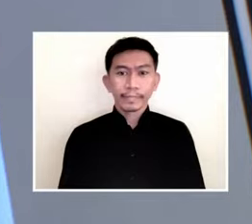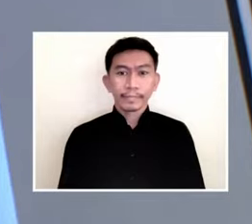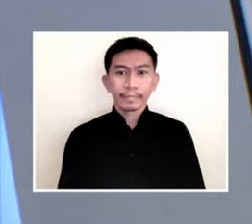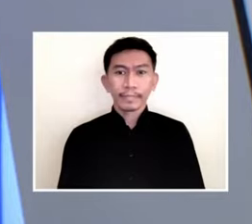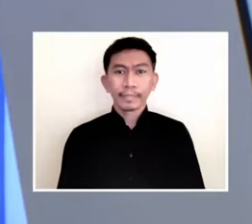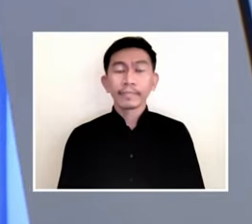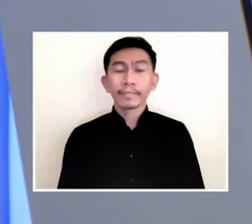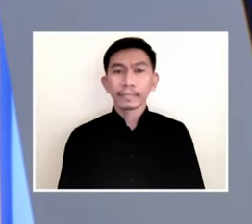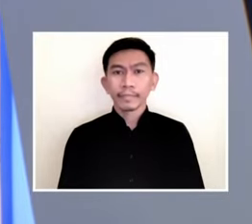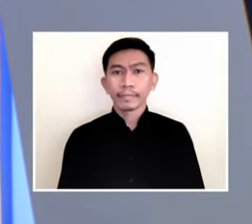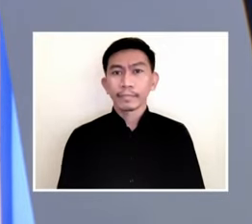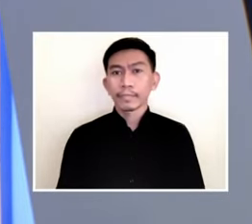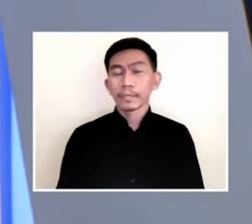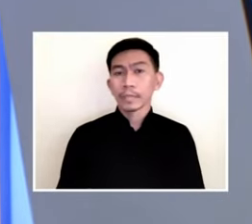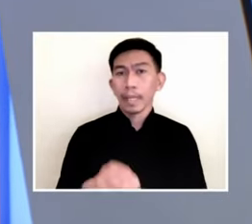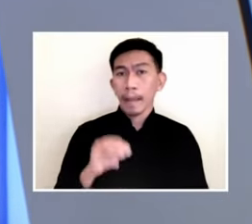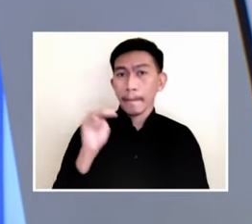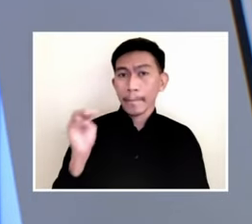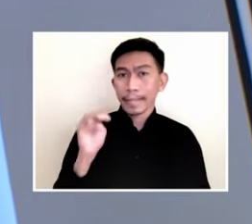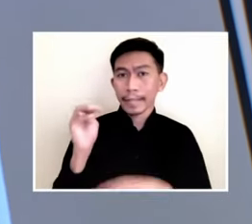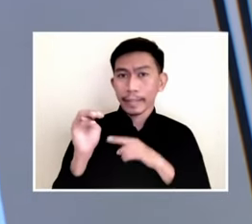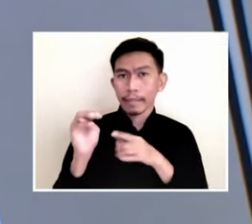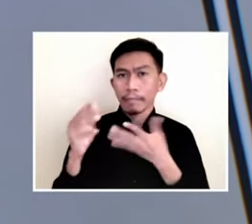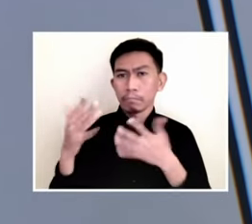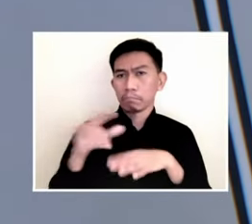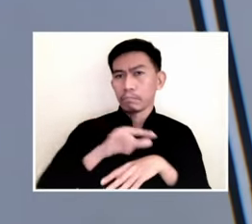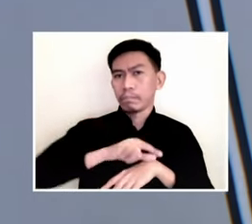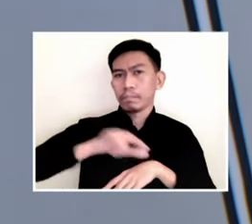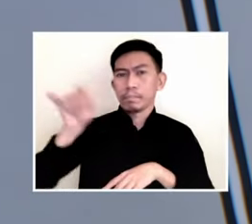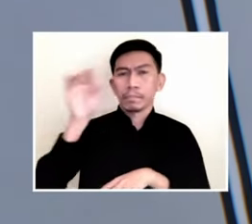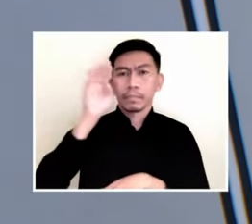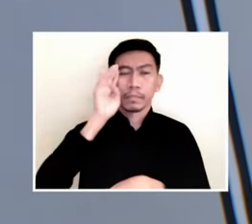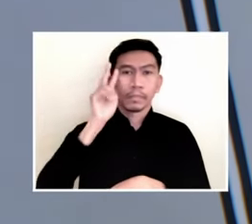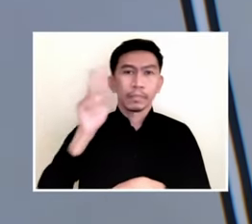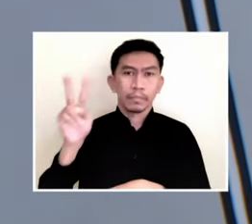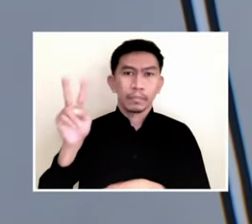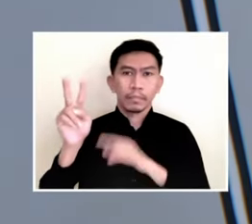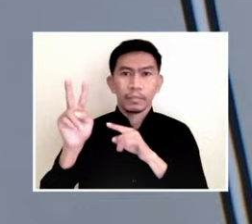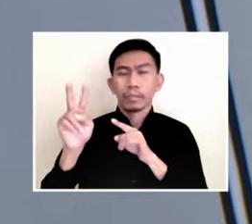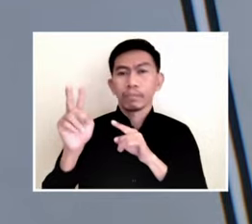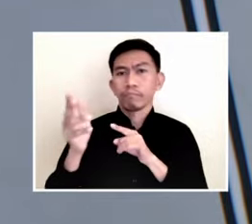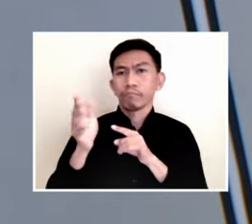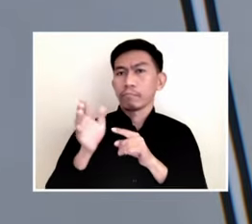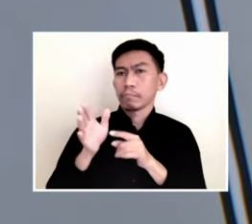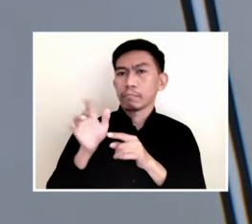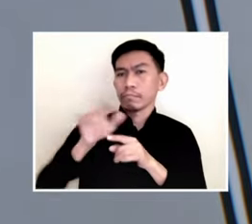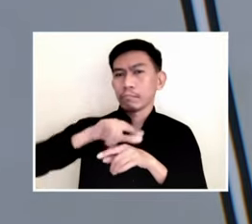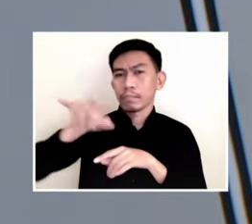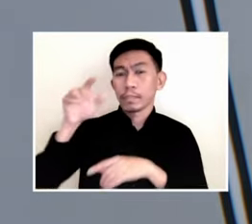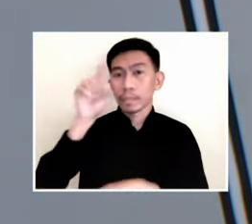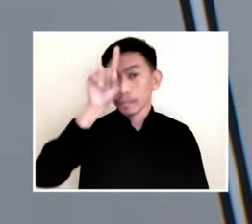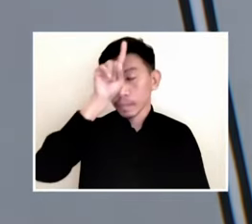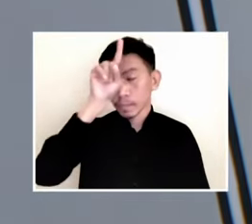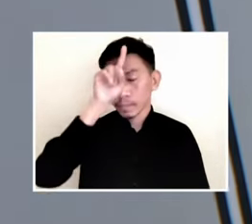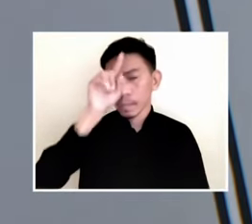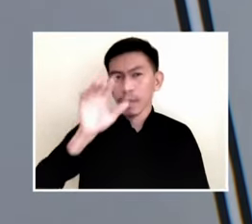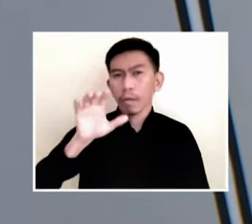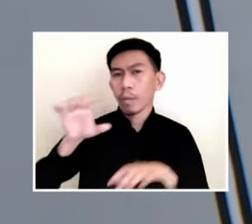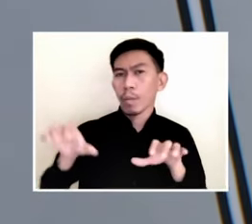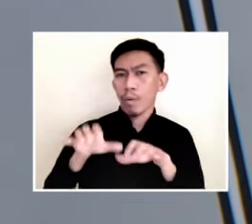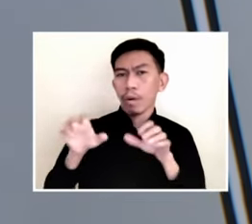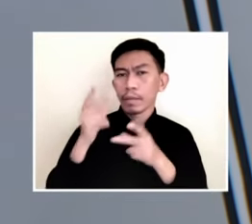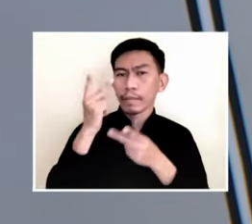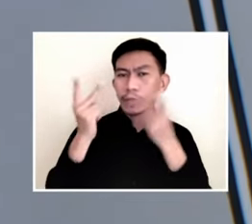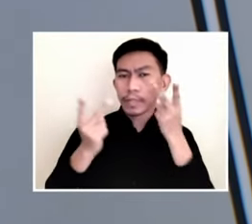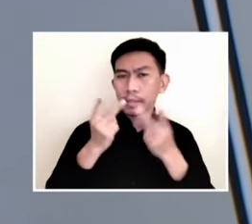Lumipad na ngayong Lunes si Pangulong Ferdinand Marcos Jr. patungo ng Germany para sa isang working visit. Patungo